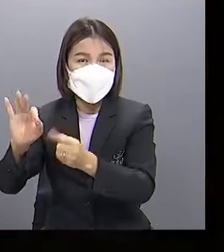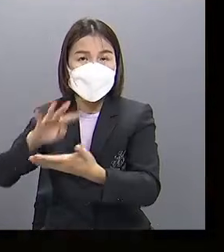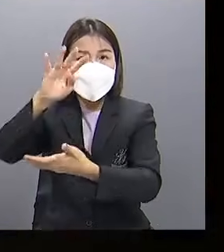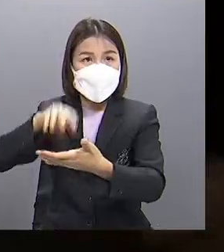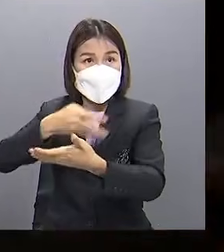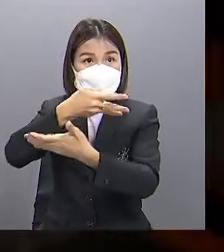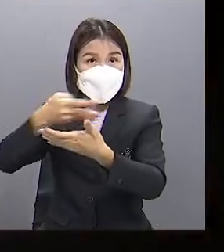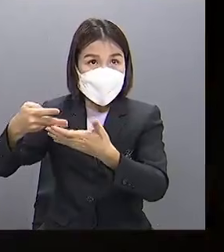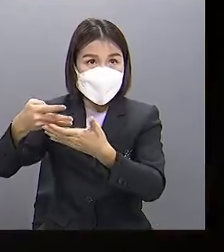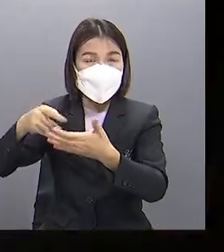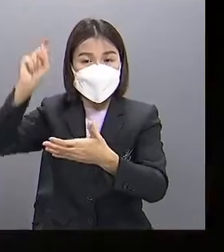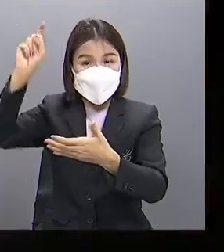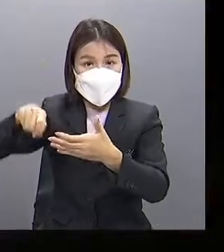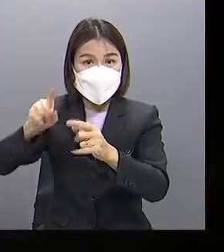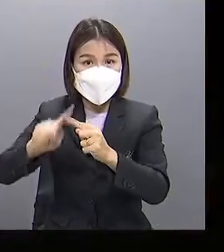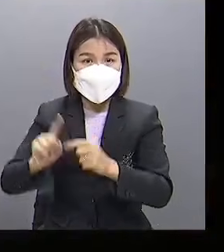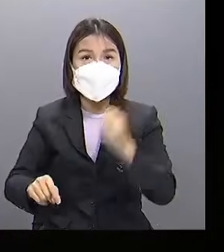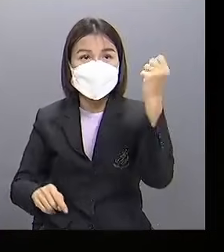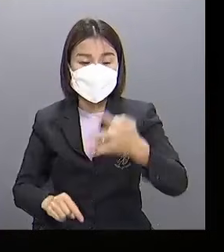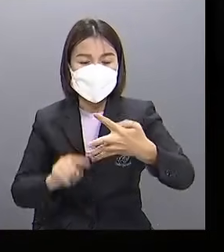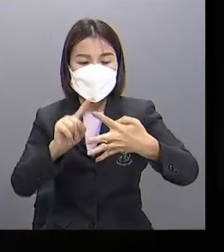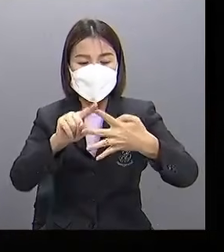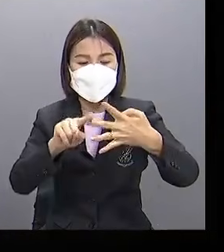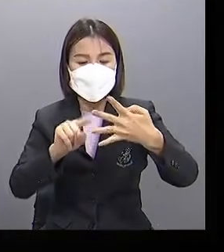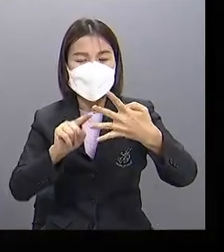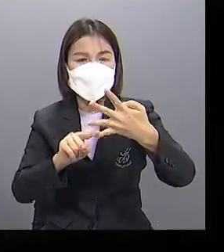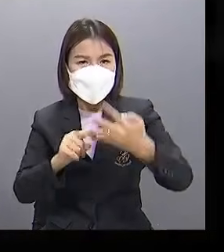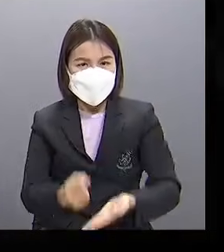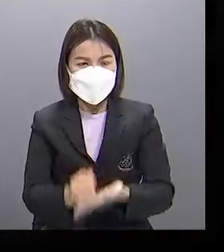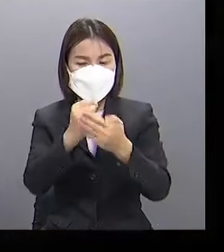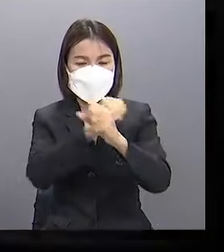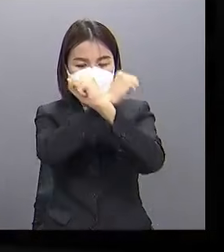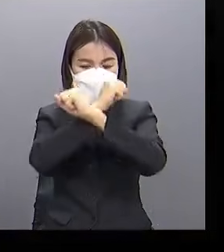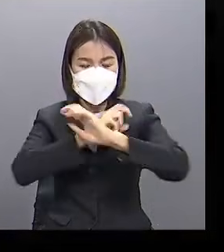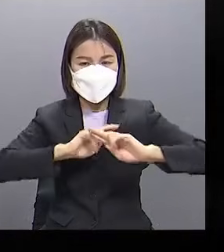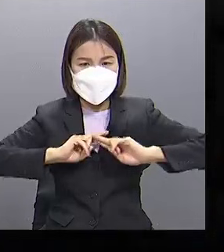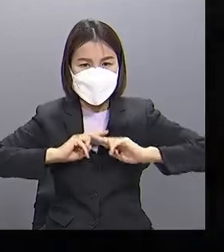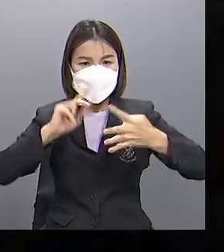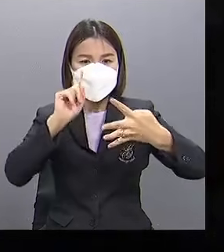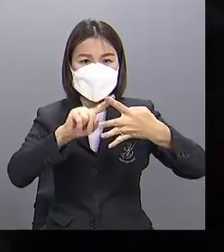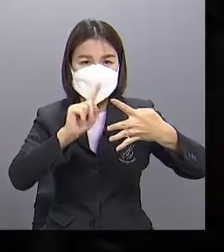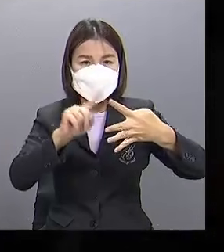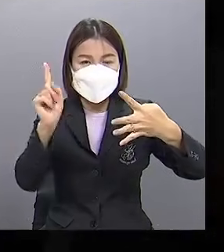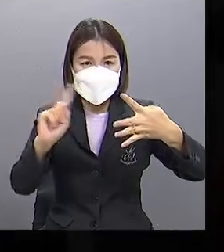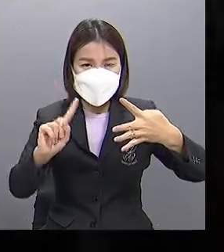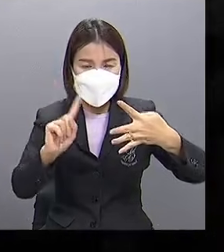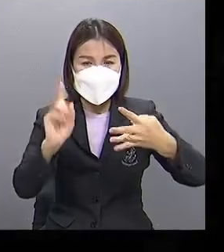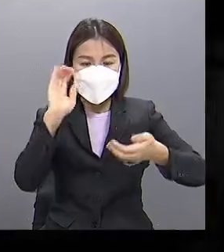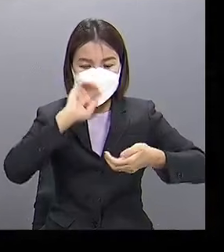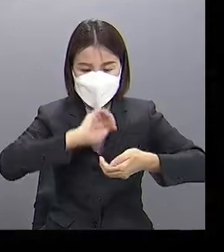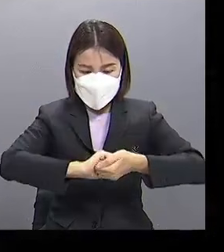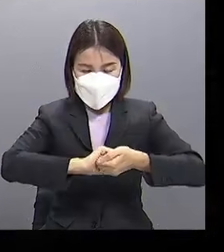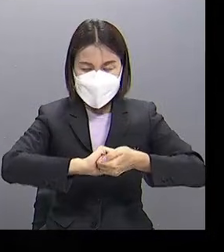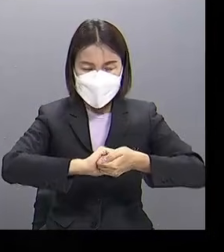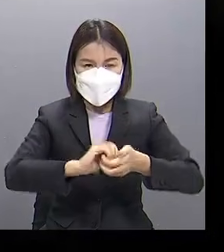องที่ควรเตรียมตัวต่อการเกิดภัยพิบัติซ้ำซ้อนอาทิเช่น 1. ต้องร่วมมือกับหน่วยงานภาคีเครือข่าย